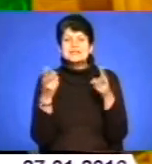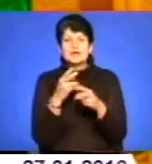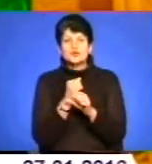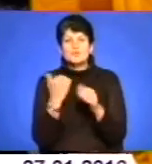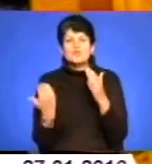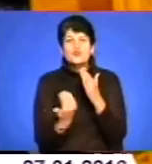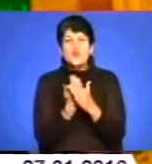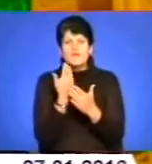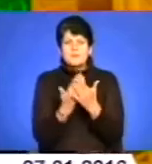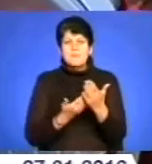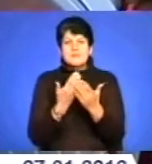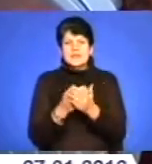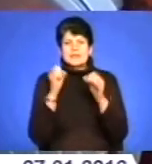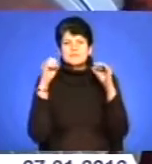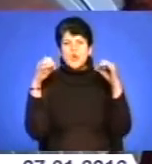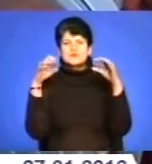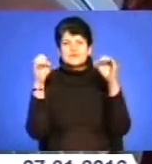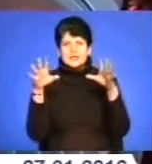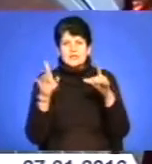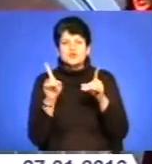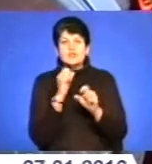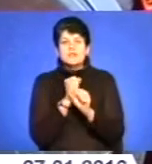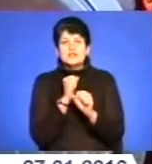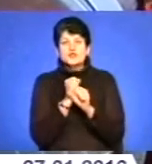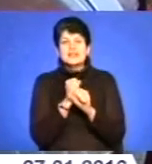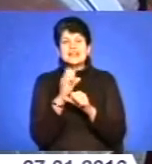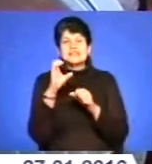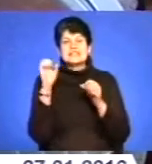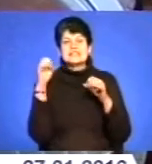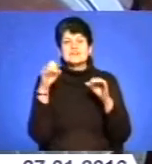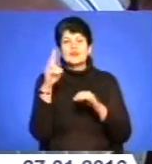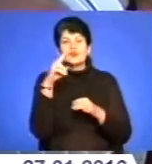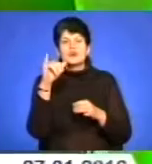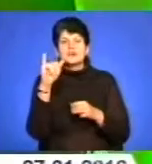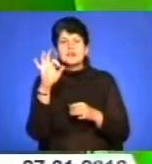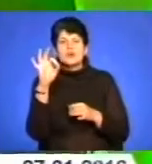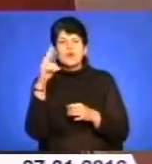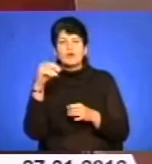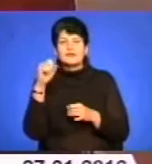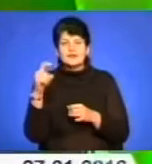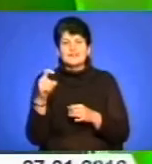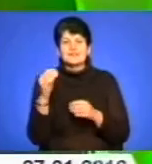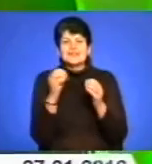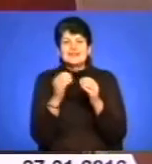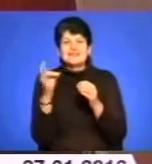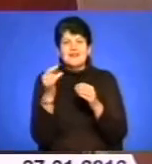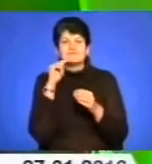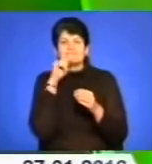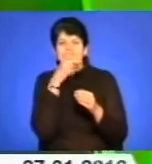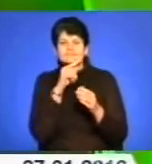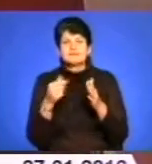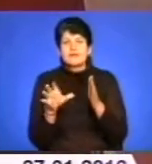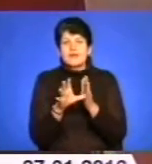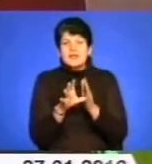нові зразки освітлювальних приладів, що працюють на світлодіодах, у 10 разів енергоефективніші та